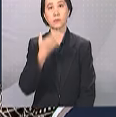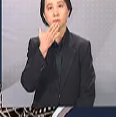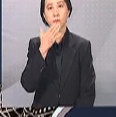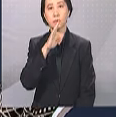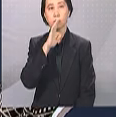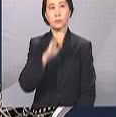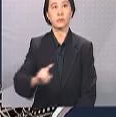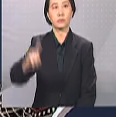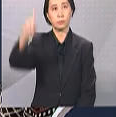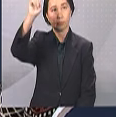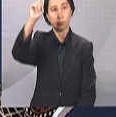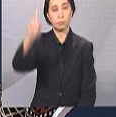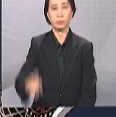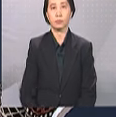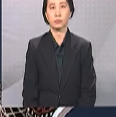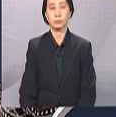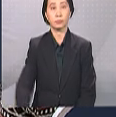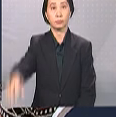Bismillahirrahmanirrahim.